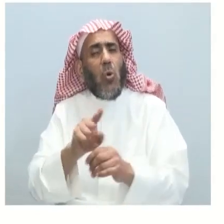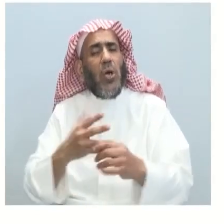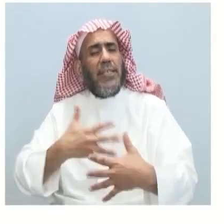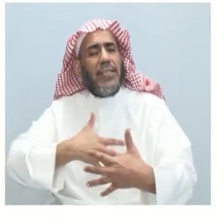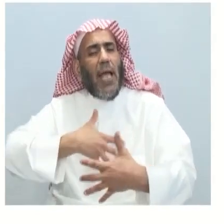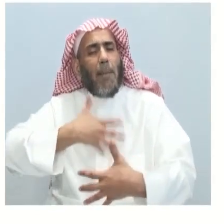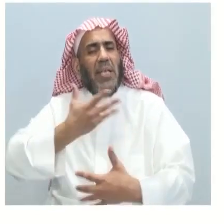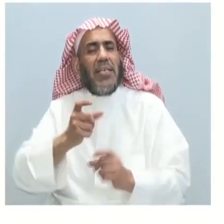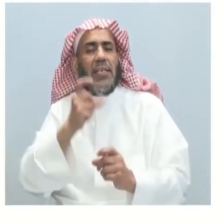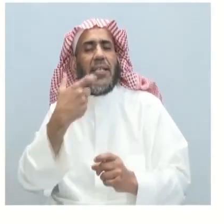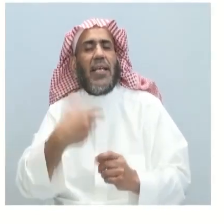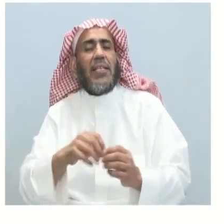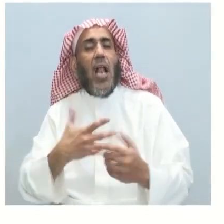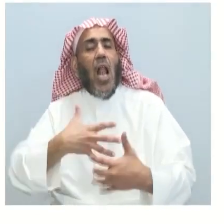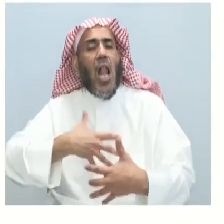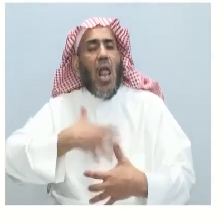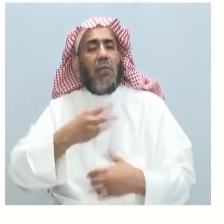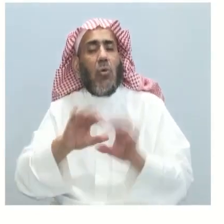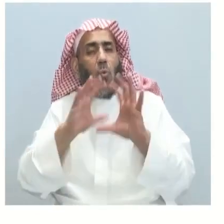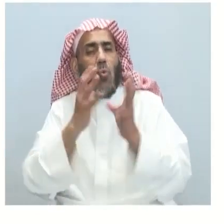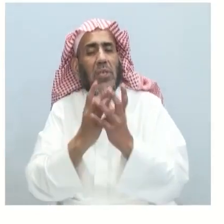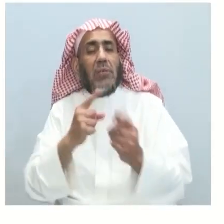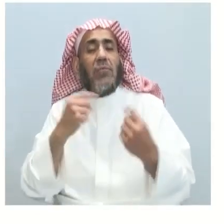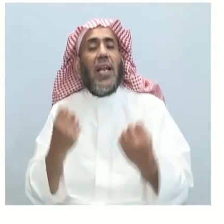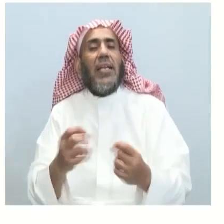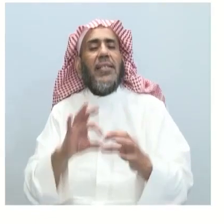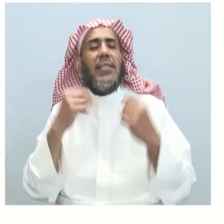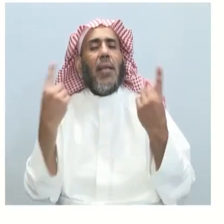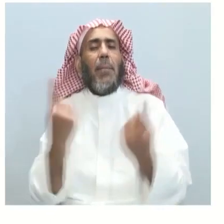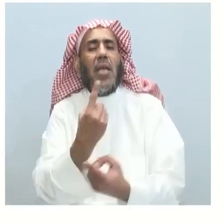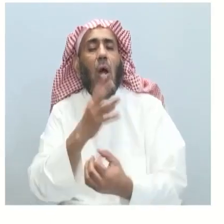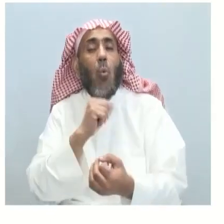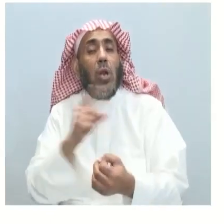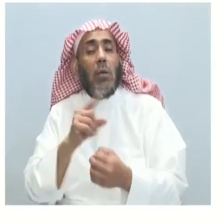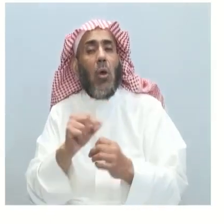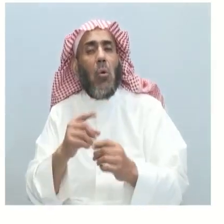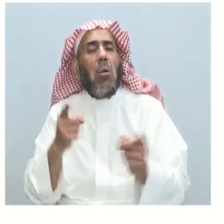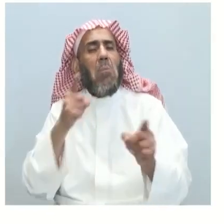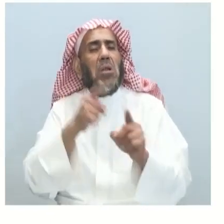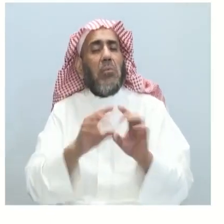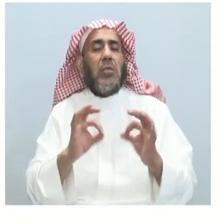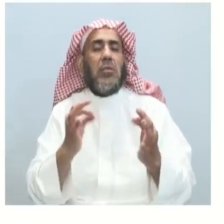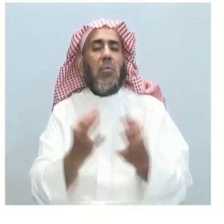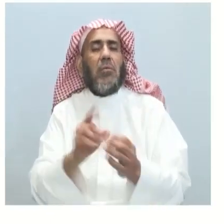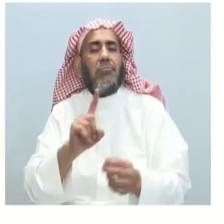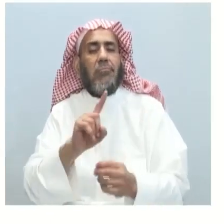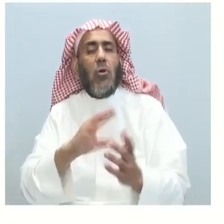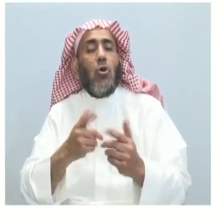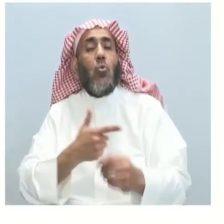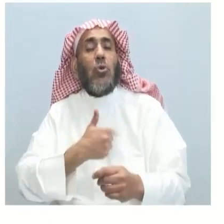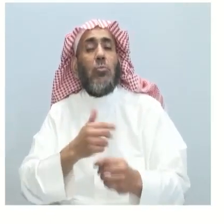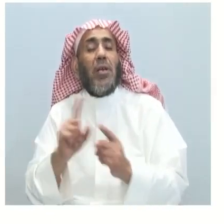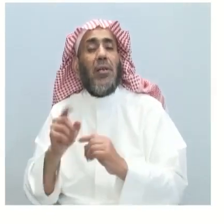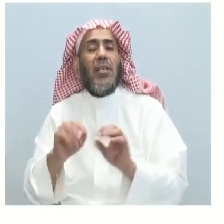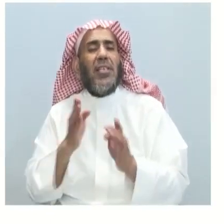تعبير عن الذات عن النفس وكذلك وصف للطبيعه وليس هو كما يقولون مناسبات اجتماعيه و سناتي اليه وقد سمي